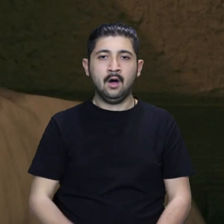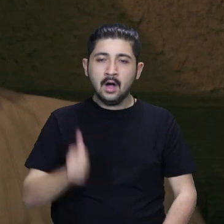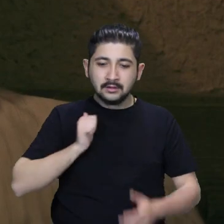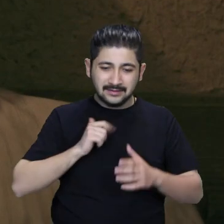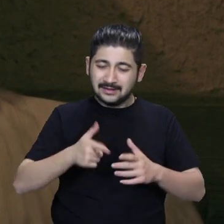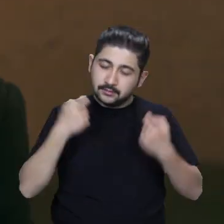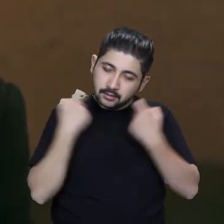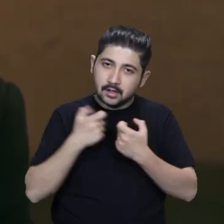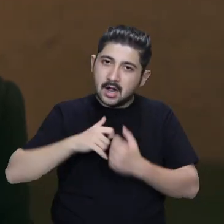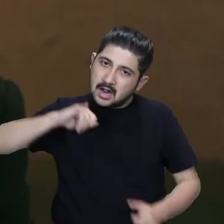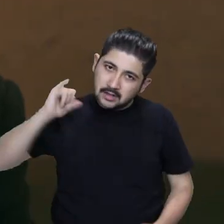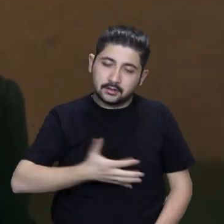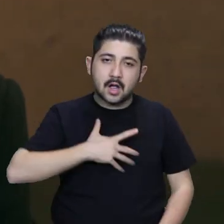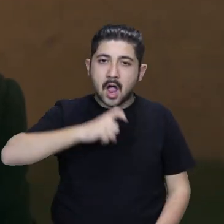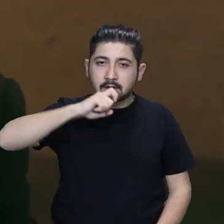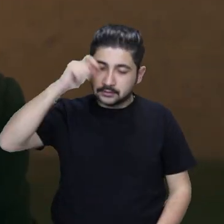Arslanlar gibi savaştılar.